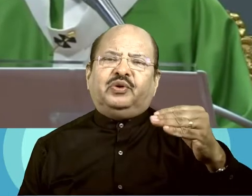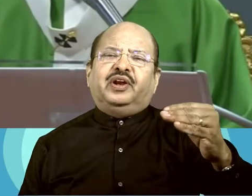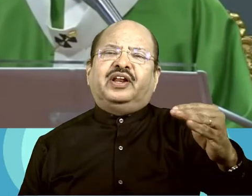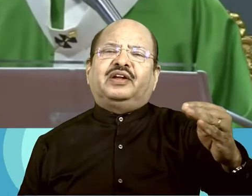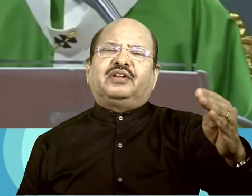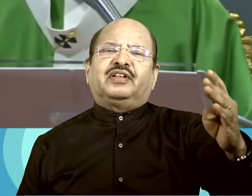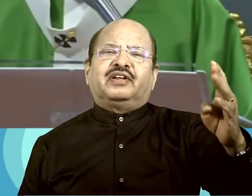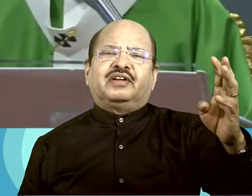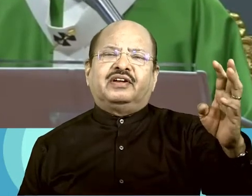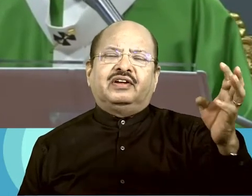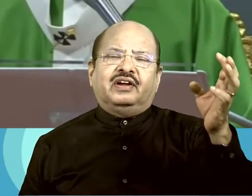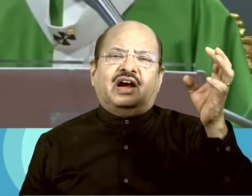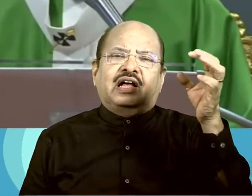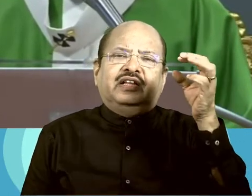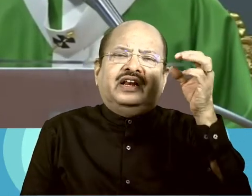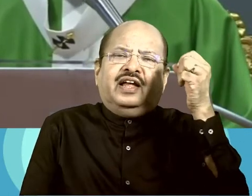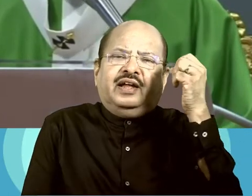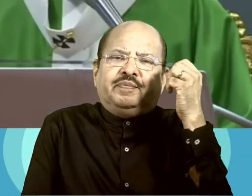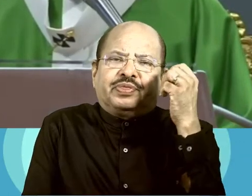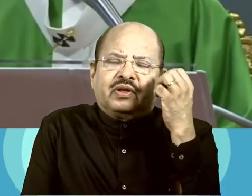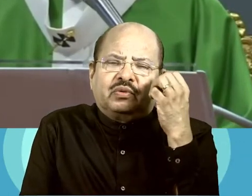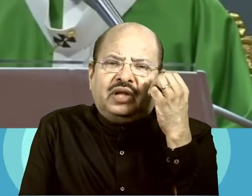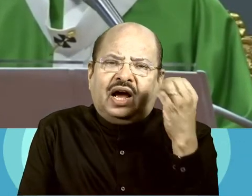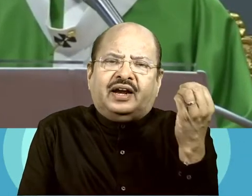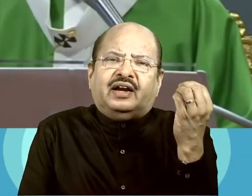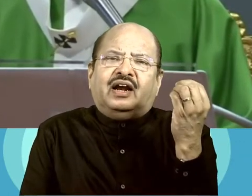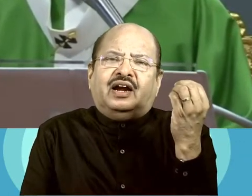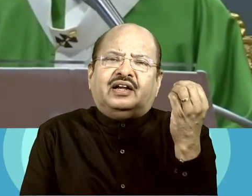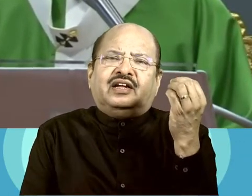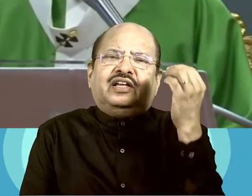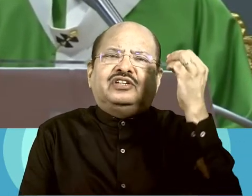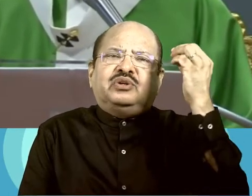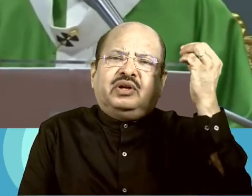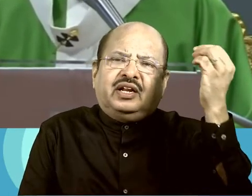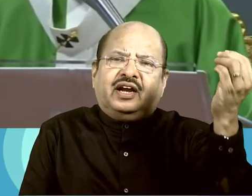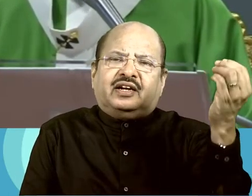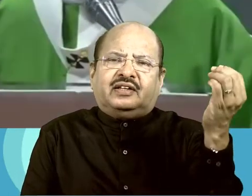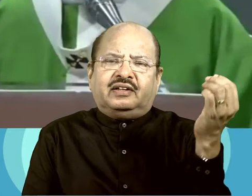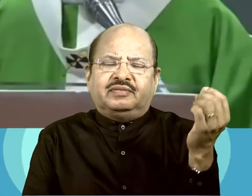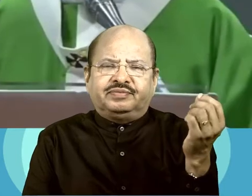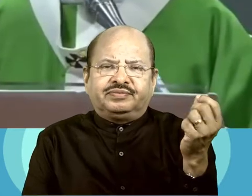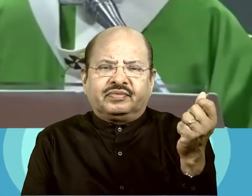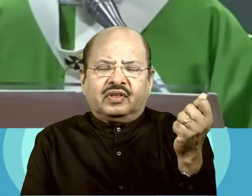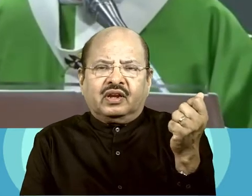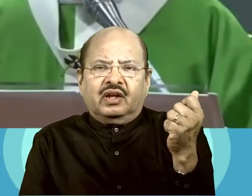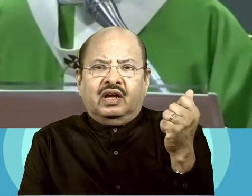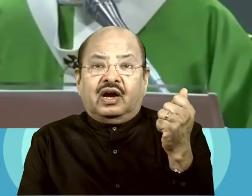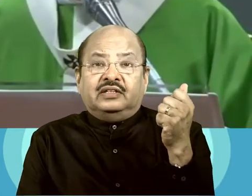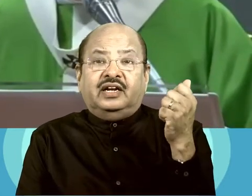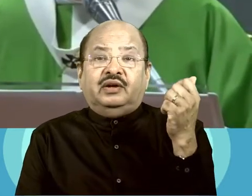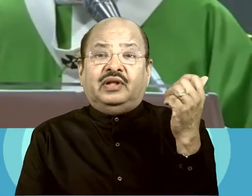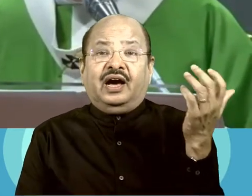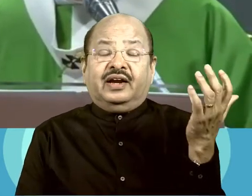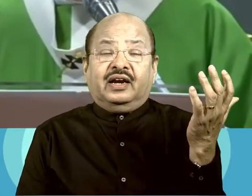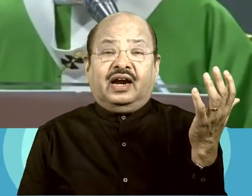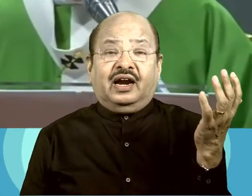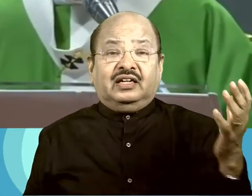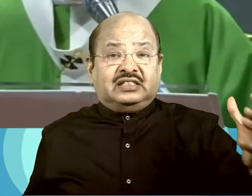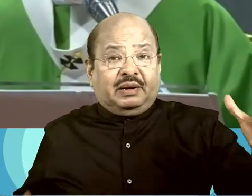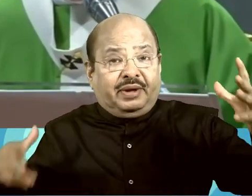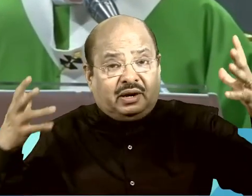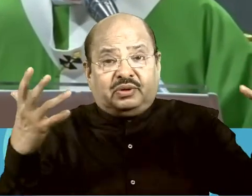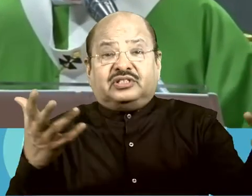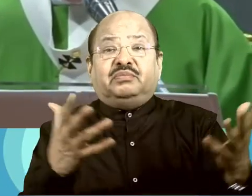ഇതിലുടനീളം പോയിക്കൊണ്ടിരിക്കുന്നത്. അതിൻ്റെ ഉദാഹരണങ്ങളാണ് ഈശോയിൽ കേട്ടത്. അതിൻ്റെ